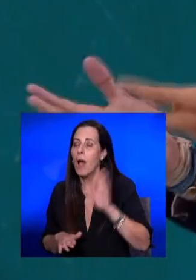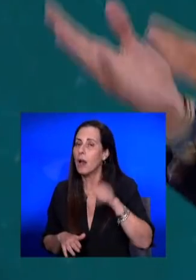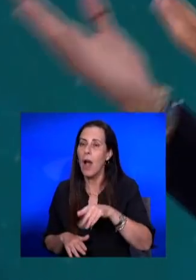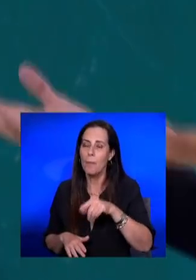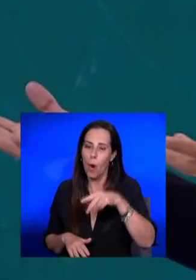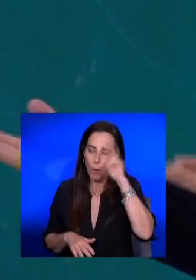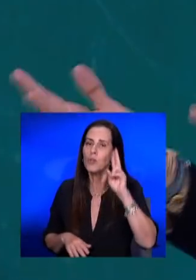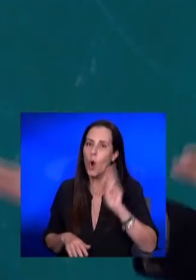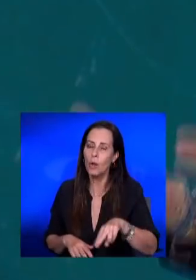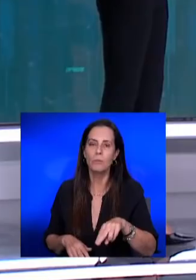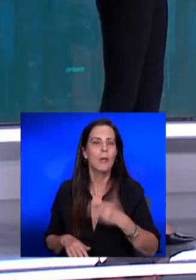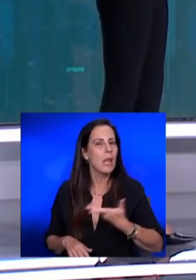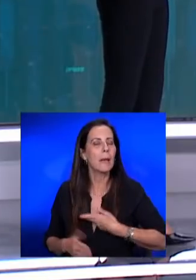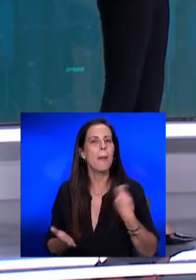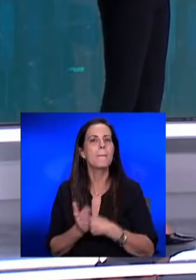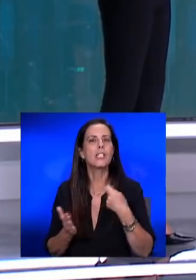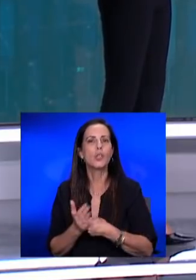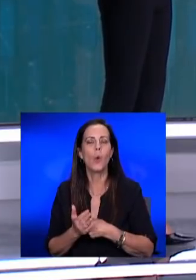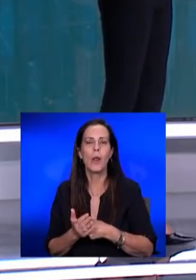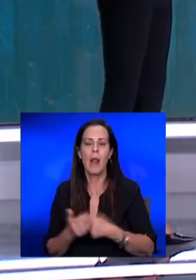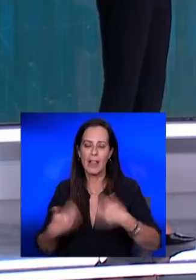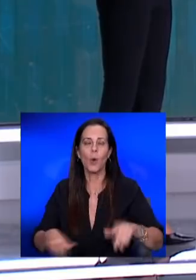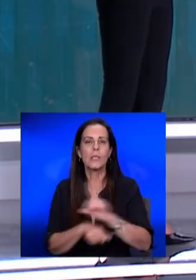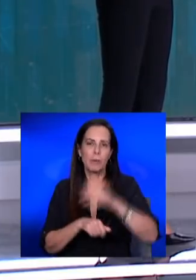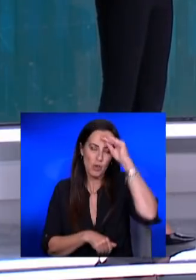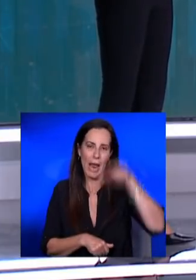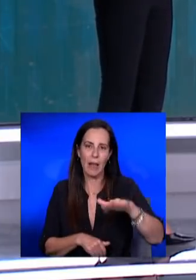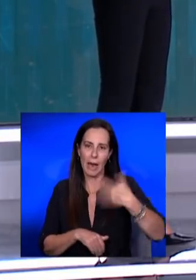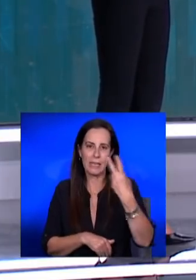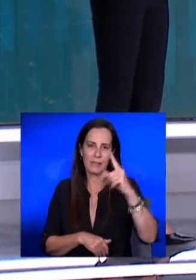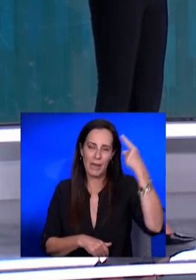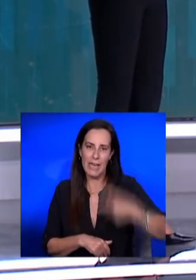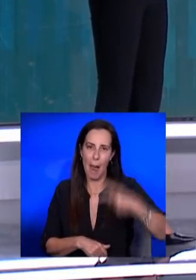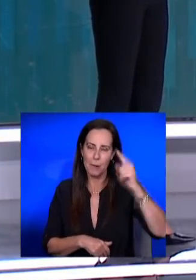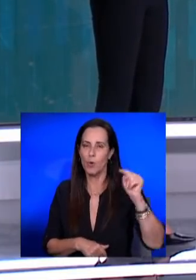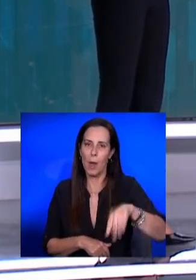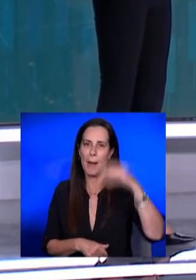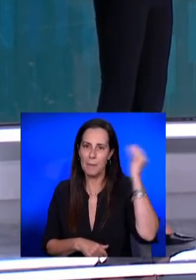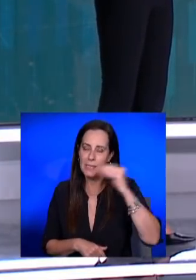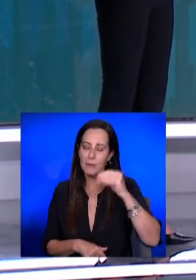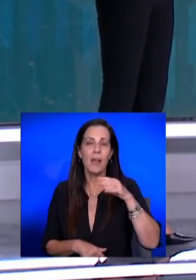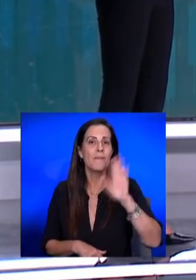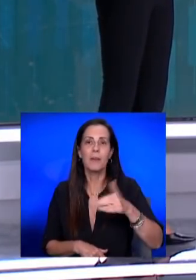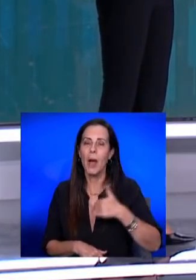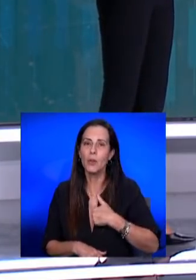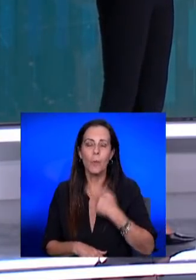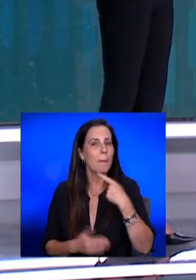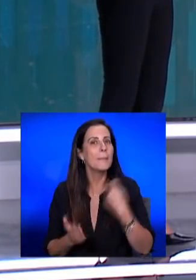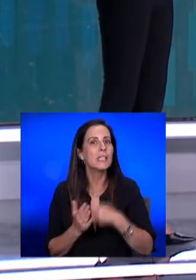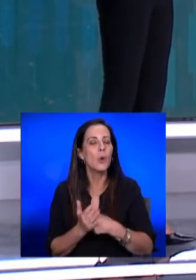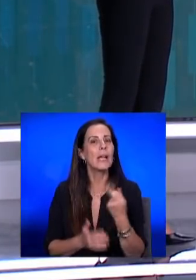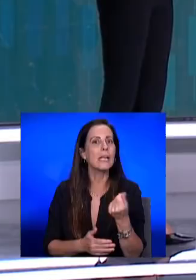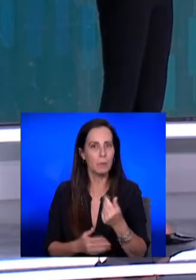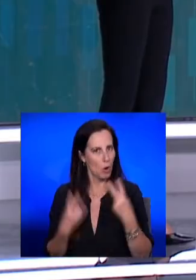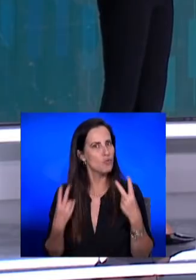ההורים יכולים בעצם לקבל פיצוי על הנחות הזמנית של הילד לאחר 21 ימי היעדרות מבית הספר, וגם אנחנו מדברים על פיצוי כספי